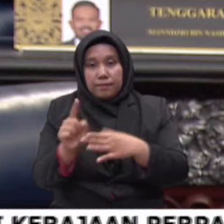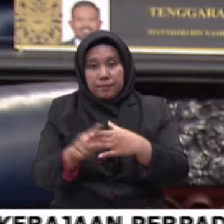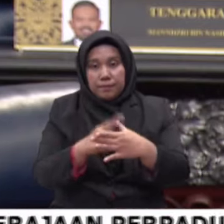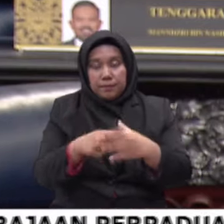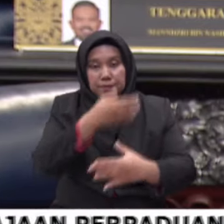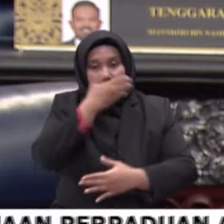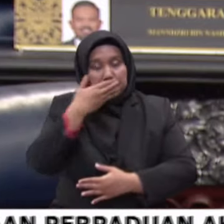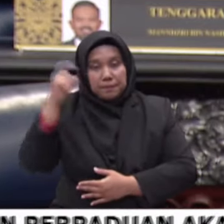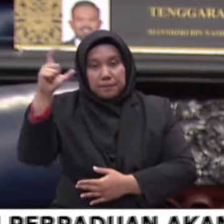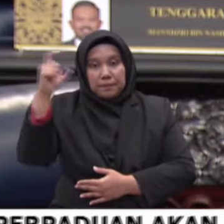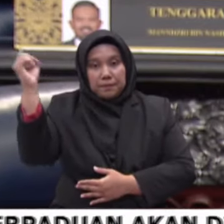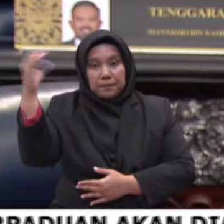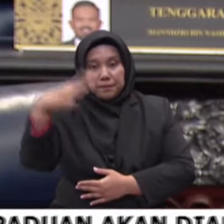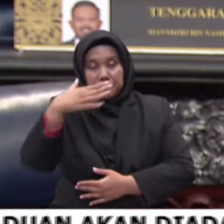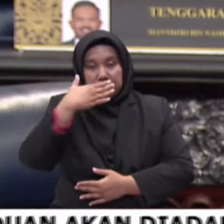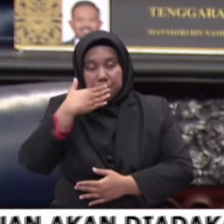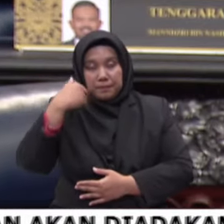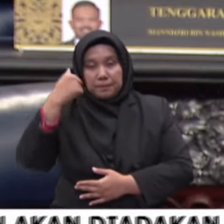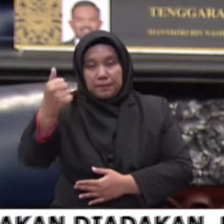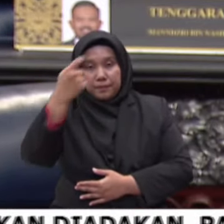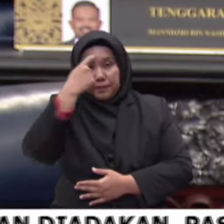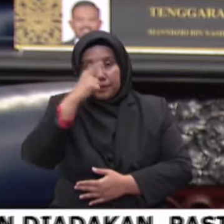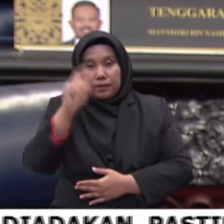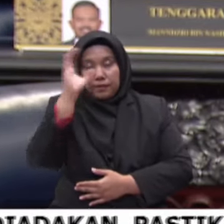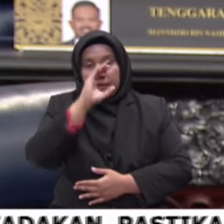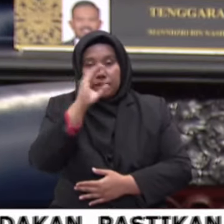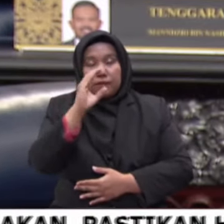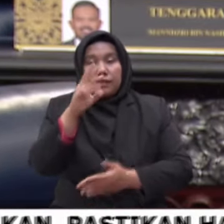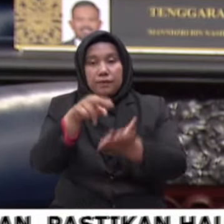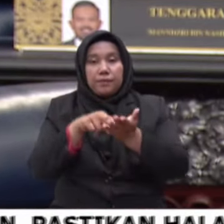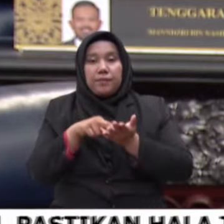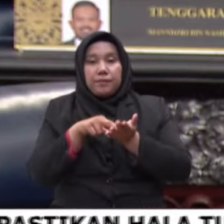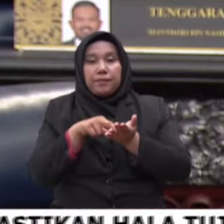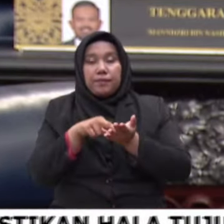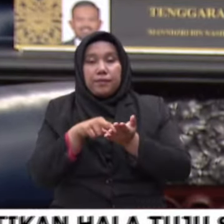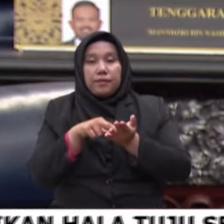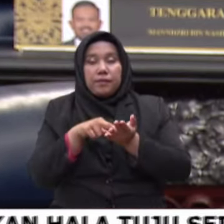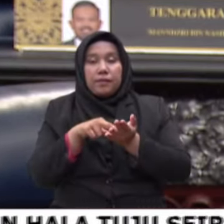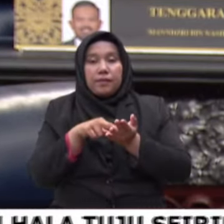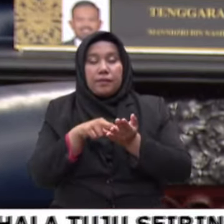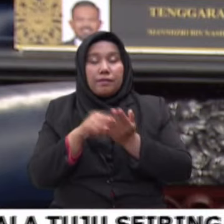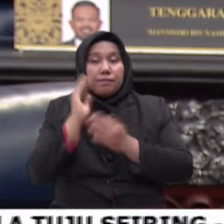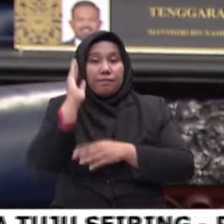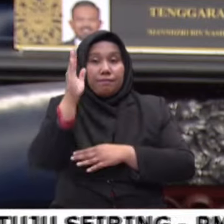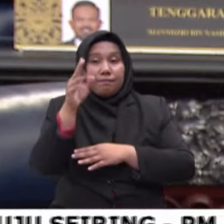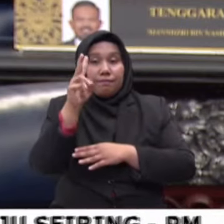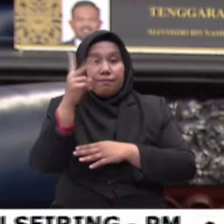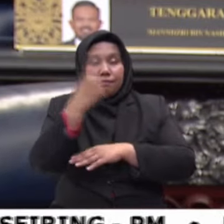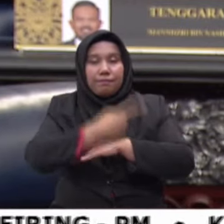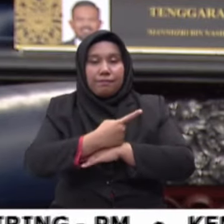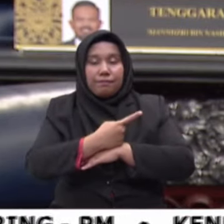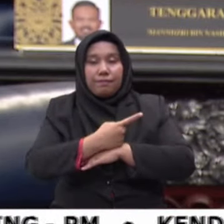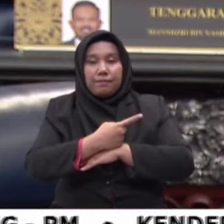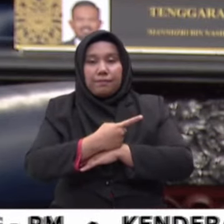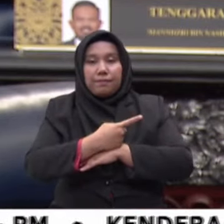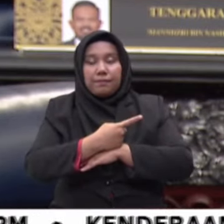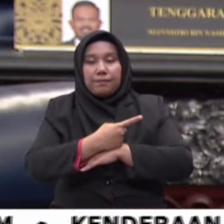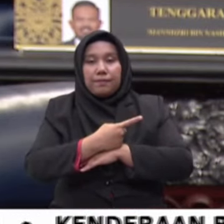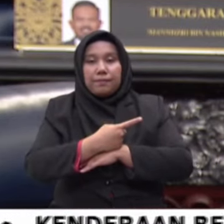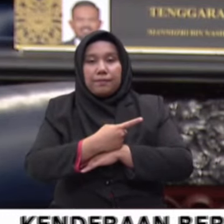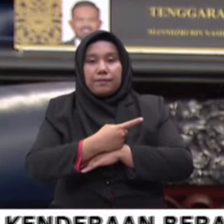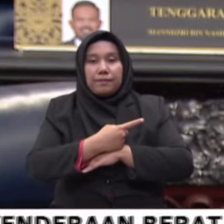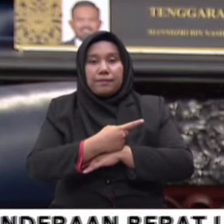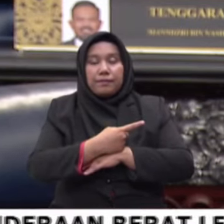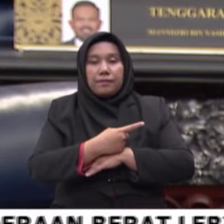Ramadan yang juga merupakan bulan terbaik untuk mereka mencari rezeki akan menjelang dua hari lagi. Oleh sebab itu,